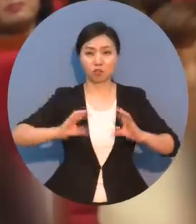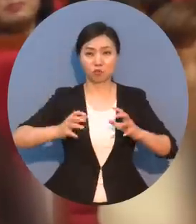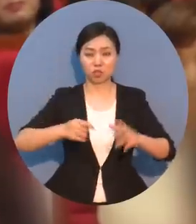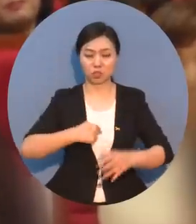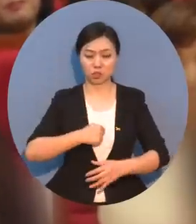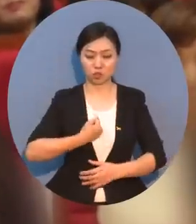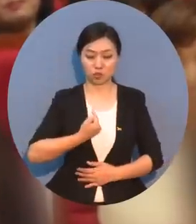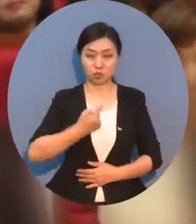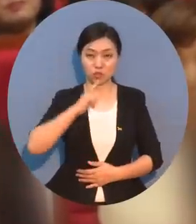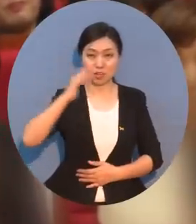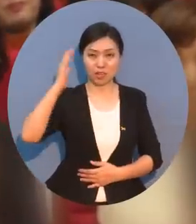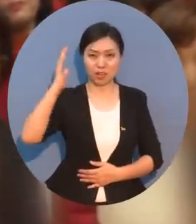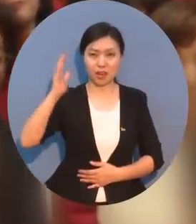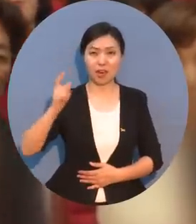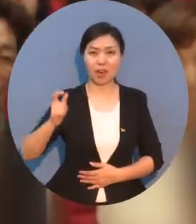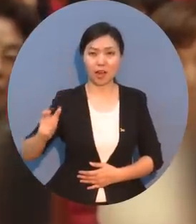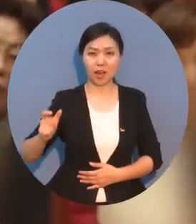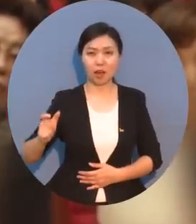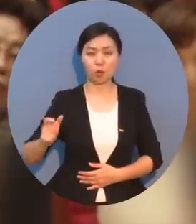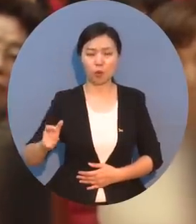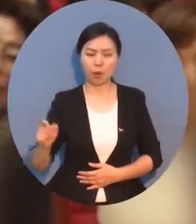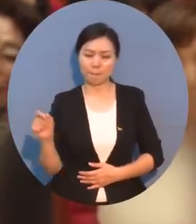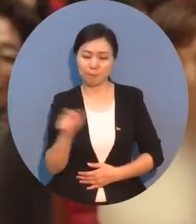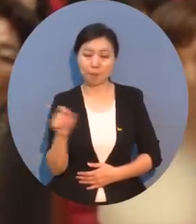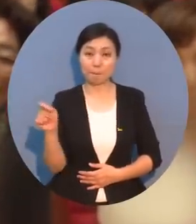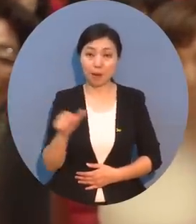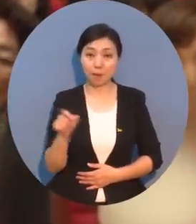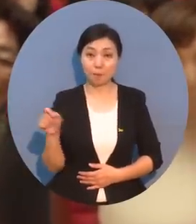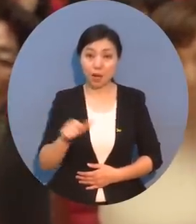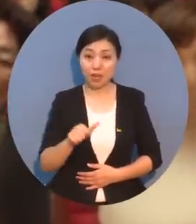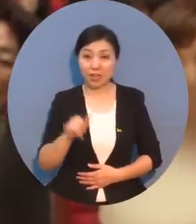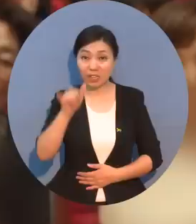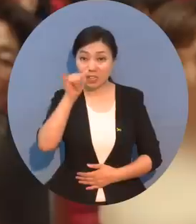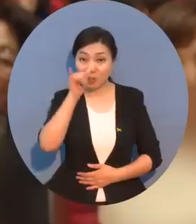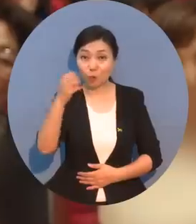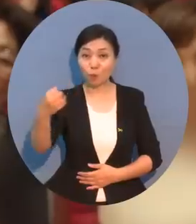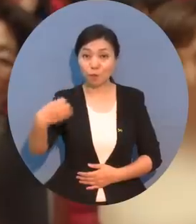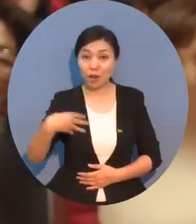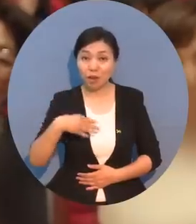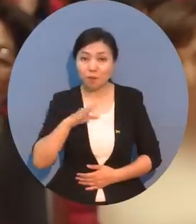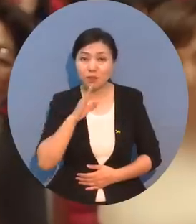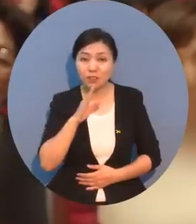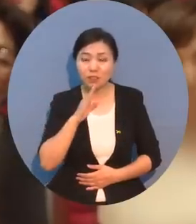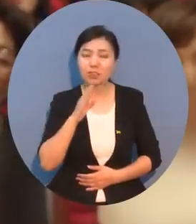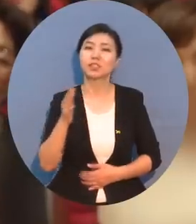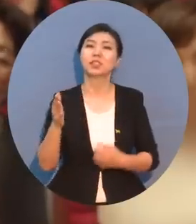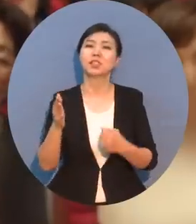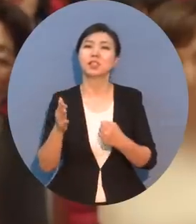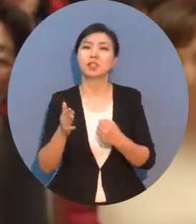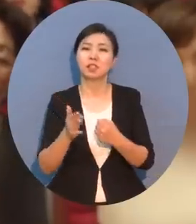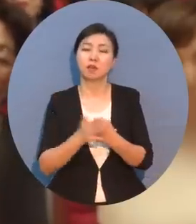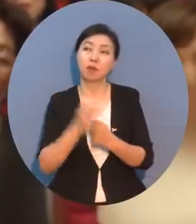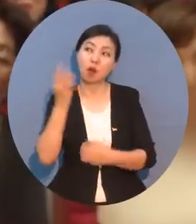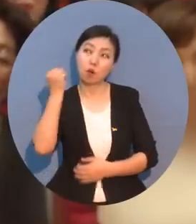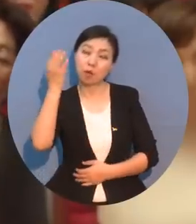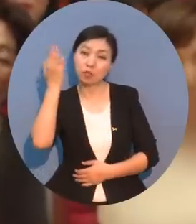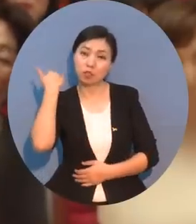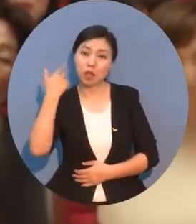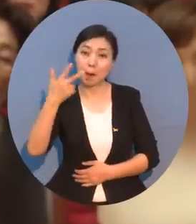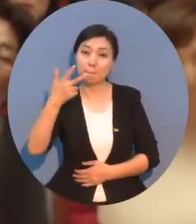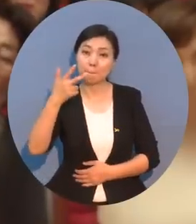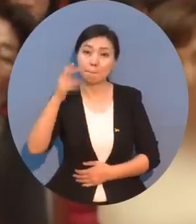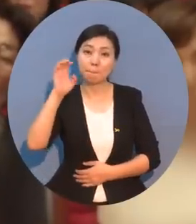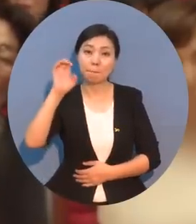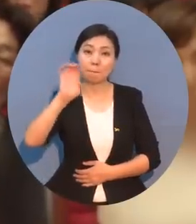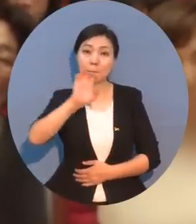우리나라는 이제 자기 주장이 좀 세고 좀 빨리빨리가 있다고 말씀을 하셨습니다. 저도 얼마 전